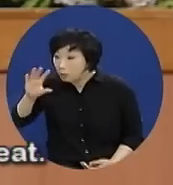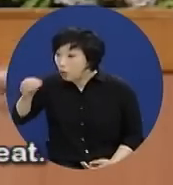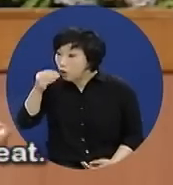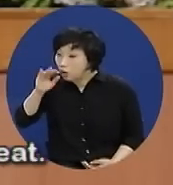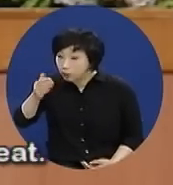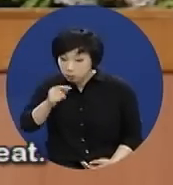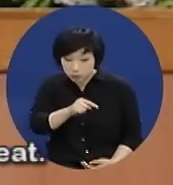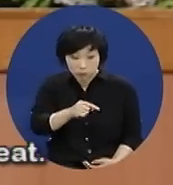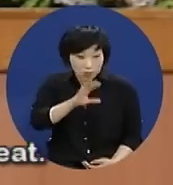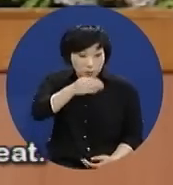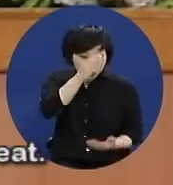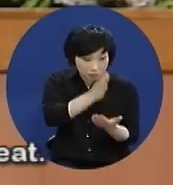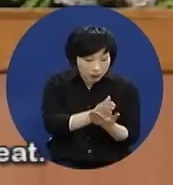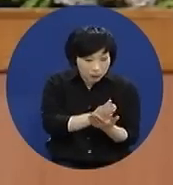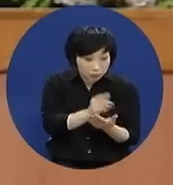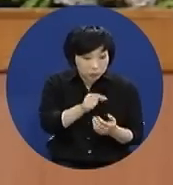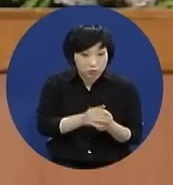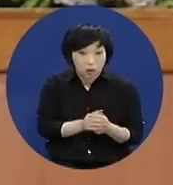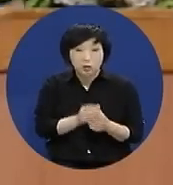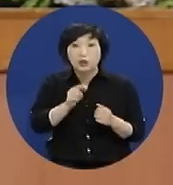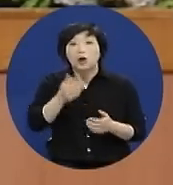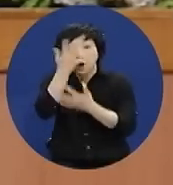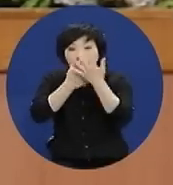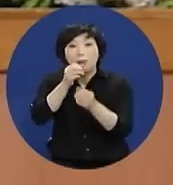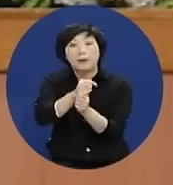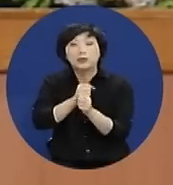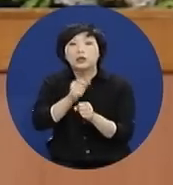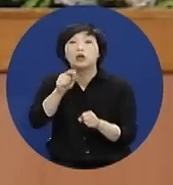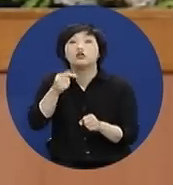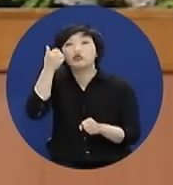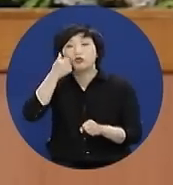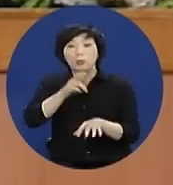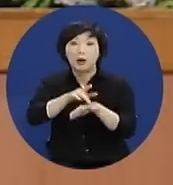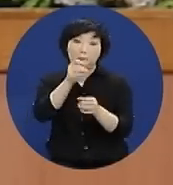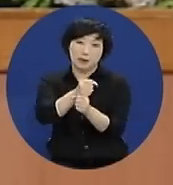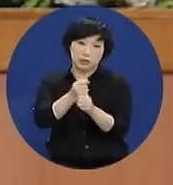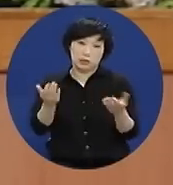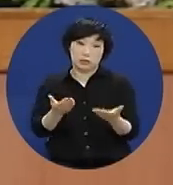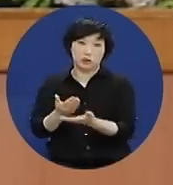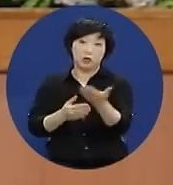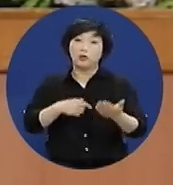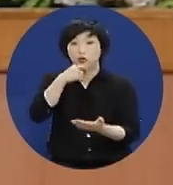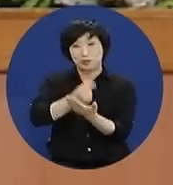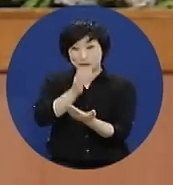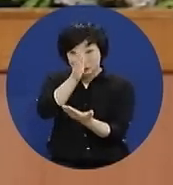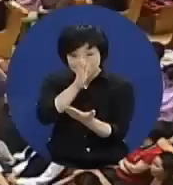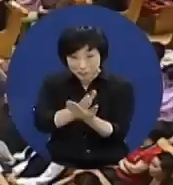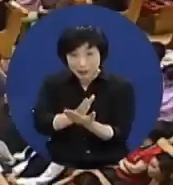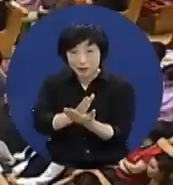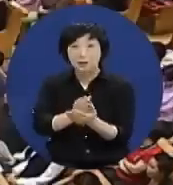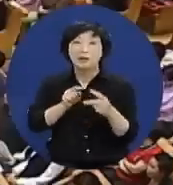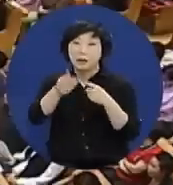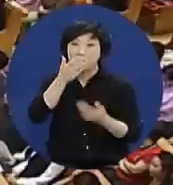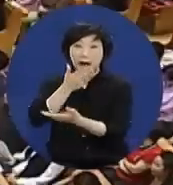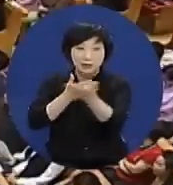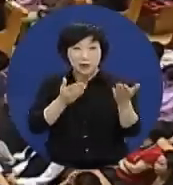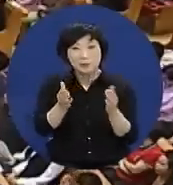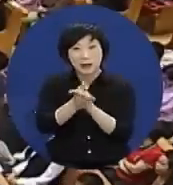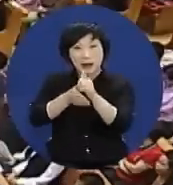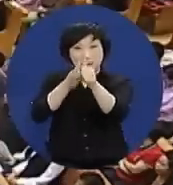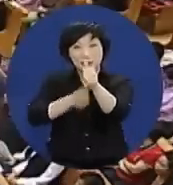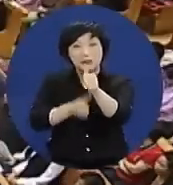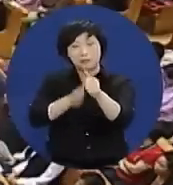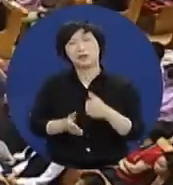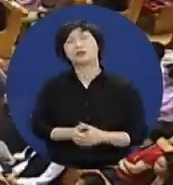ものなのか見分けられないようにします私たちは絶対にされてはいけませんアーメンしましょう非常